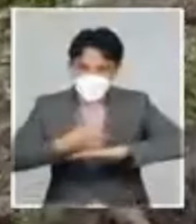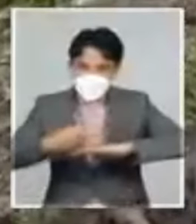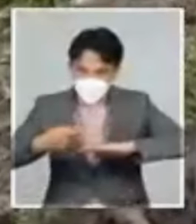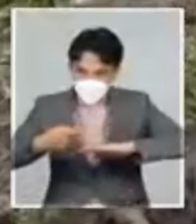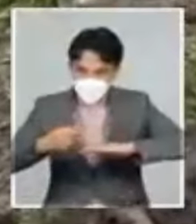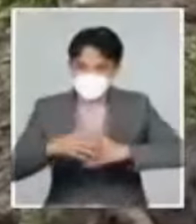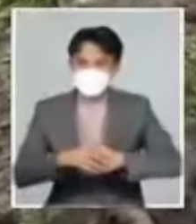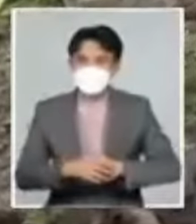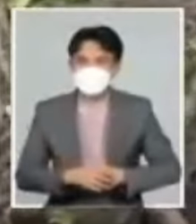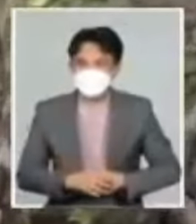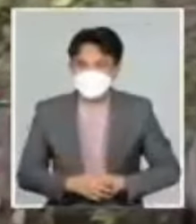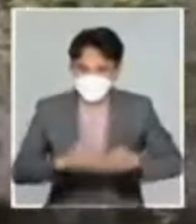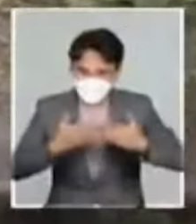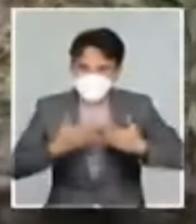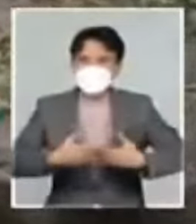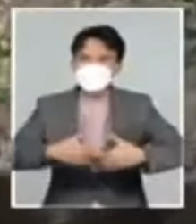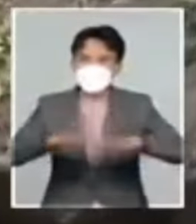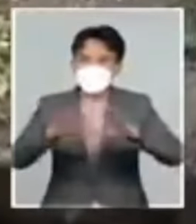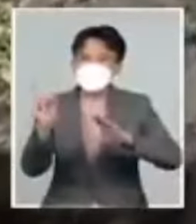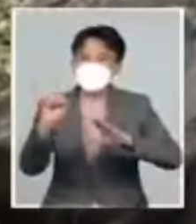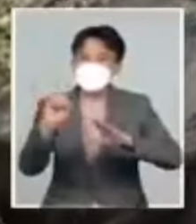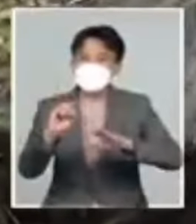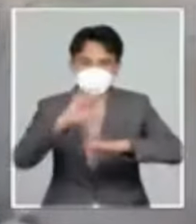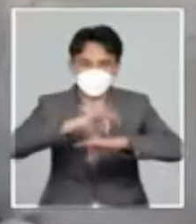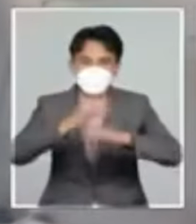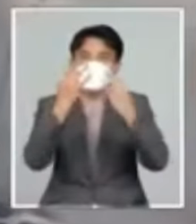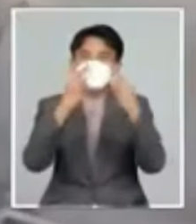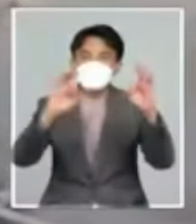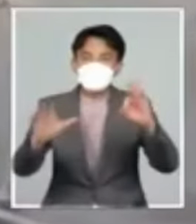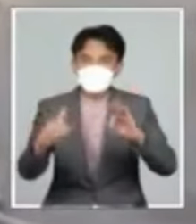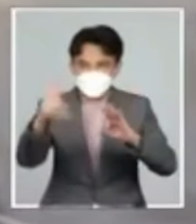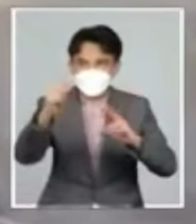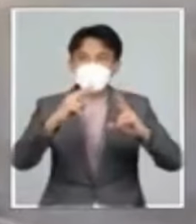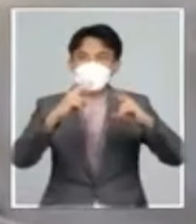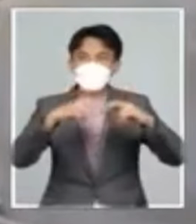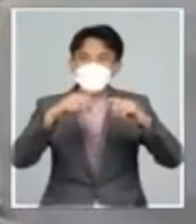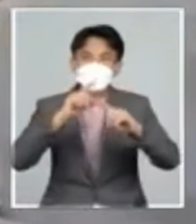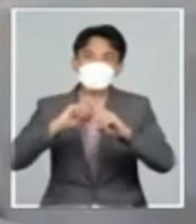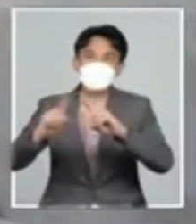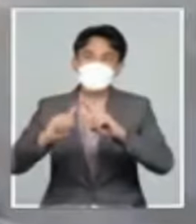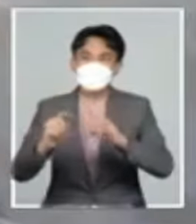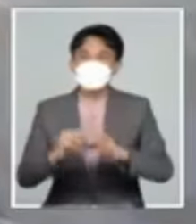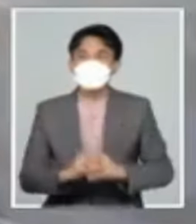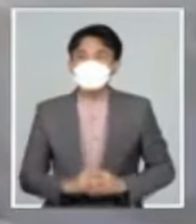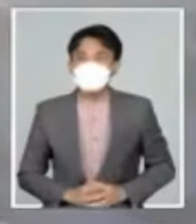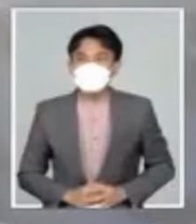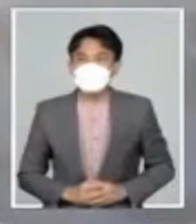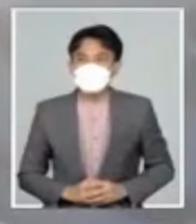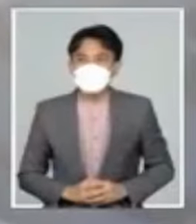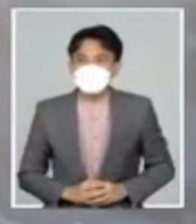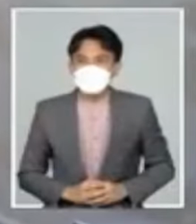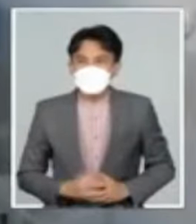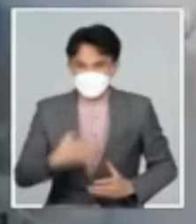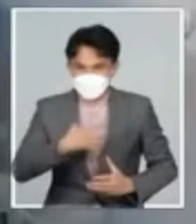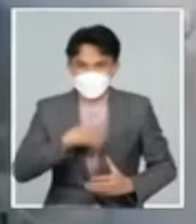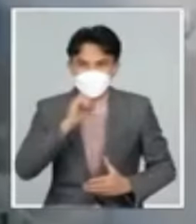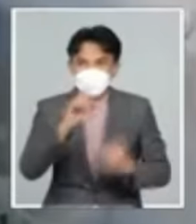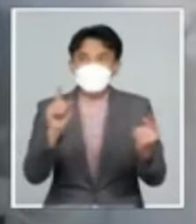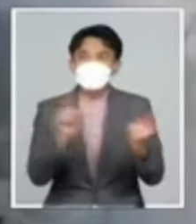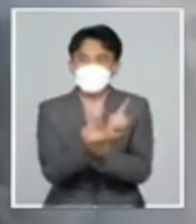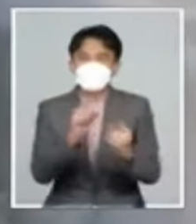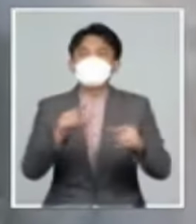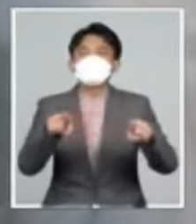จําปีแล้วก็ปล่อยเขาไปเขาก็ไปอยู่ของเขาอิสระในส่วนของงานวิจัยนะครับก็อยากจะบอกกับสังคมว่ามันก็เ